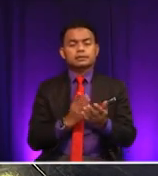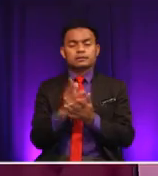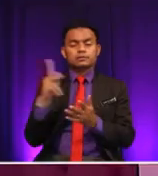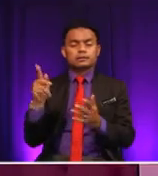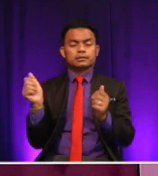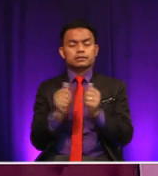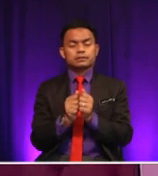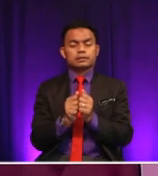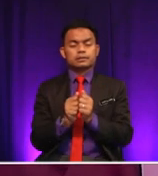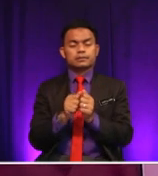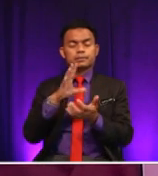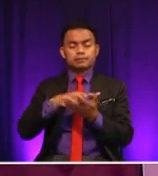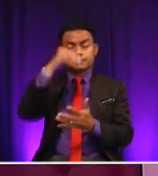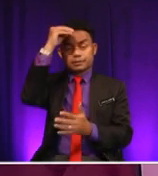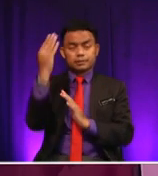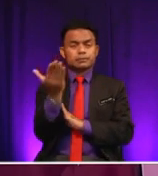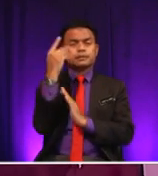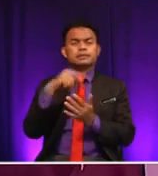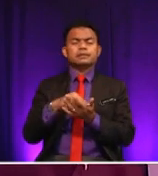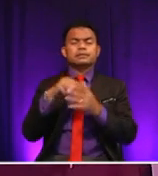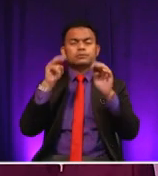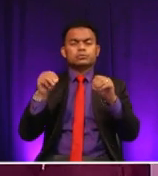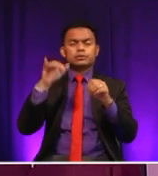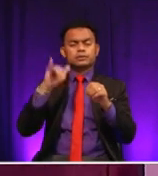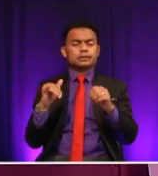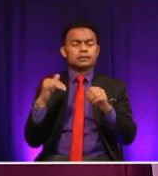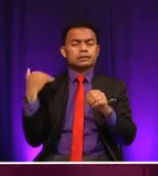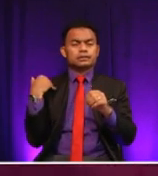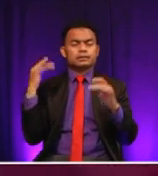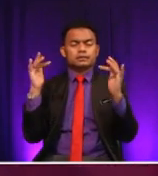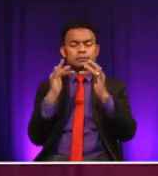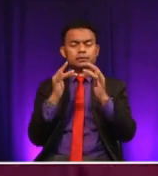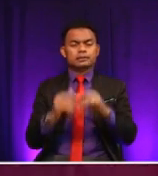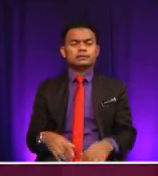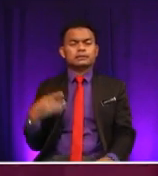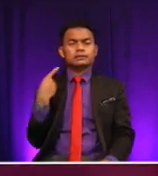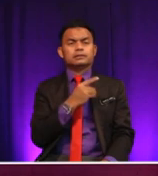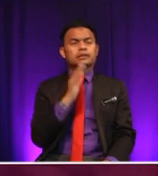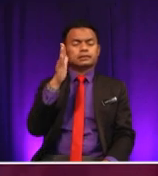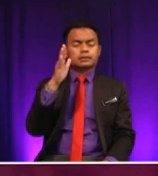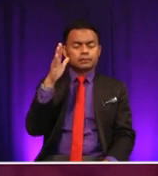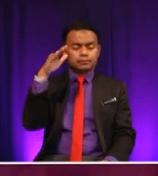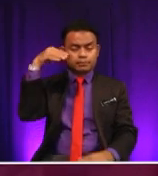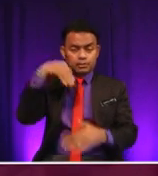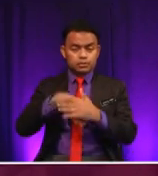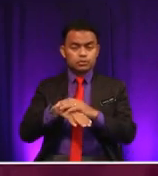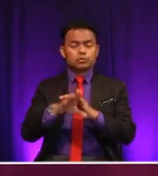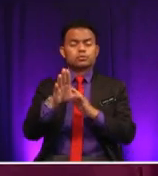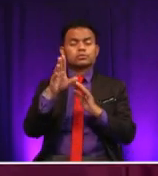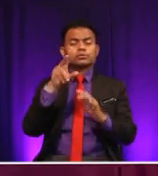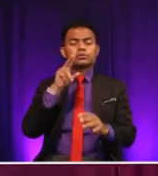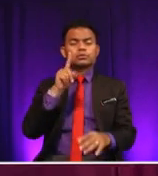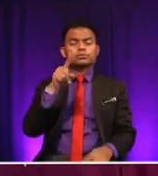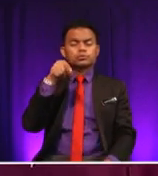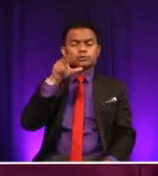pembelajaran kita pada pagi ini Oke murid-murid yang ada kalian sekarang ini kita akan menyentuh standar pembelajaran 1 poin 3 poin 2